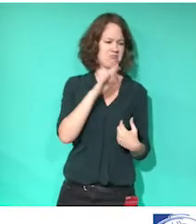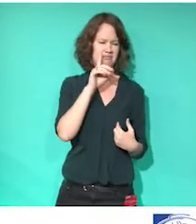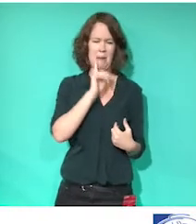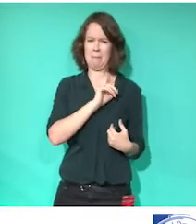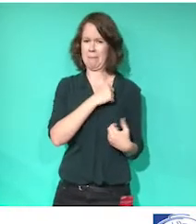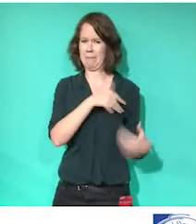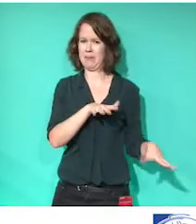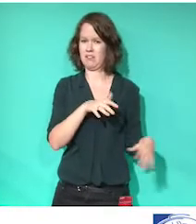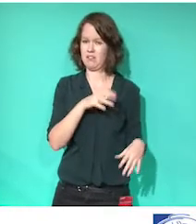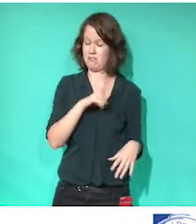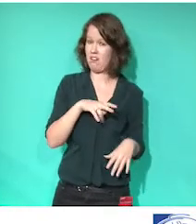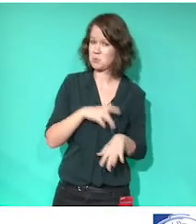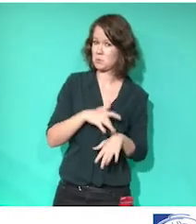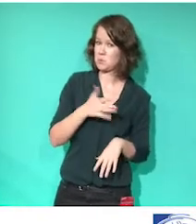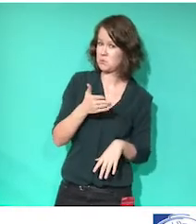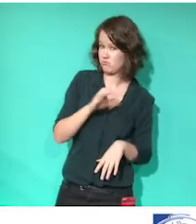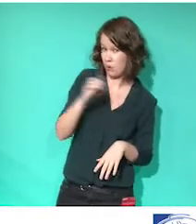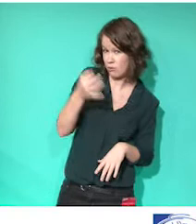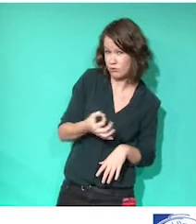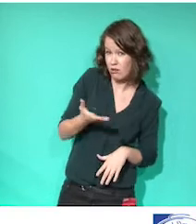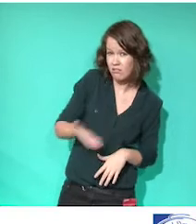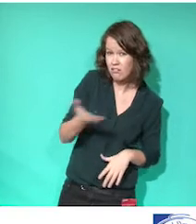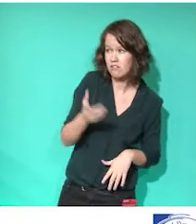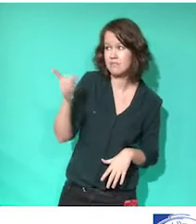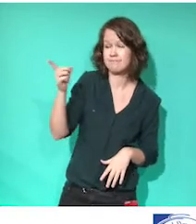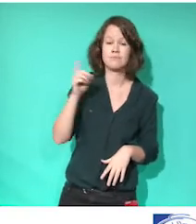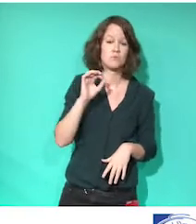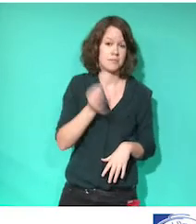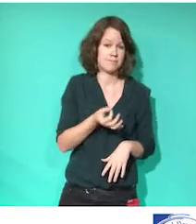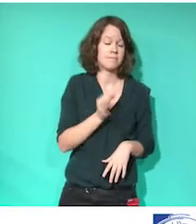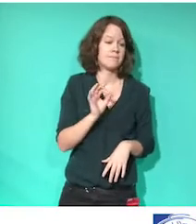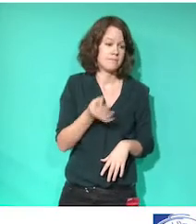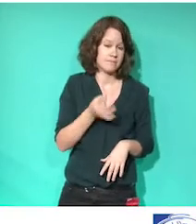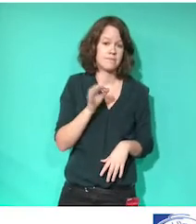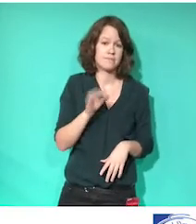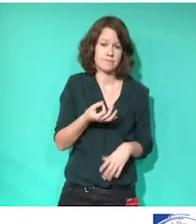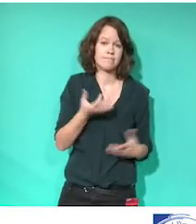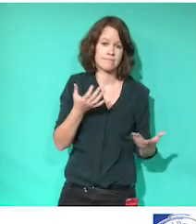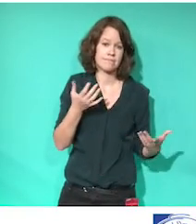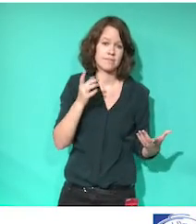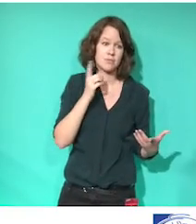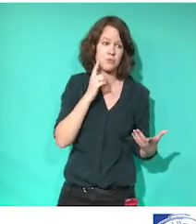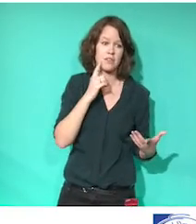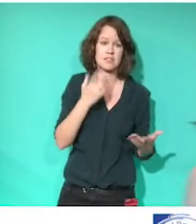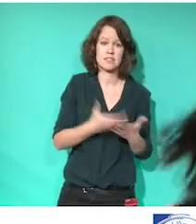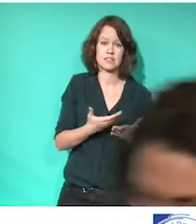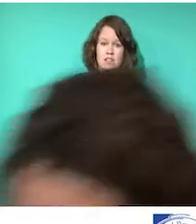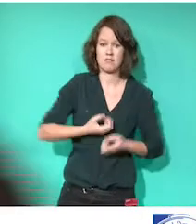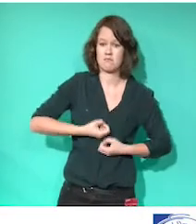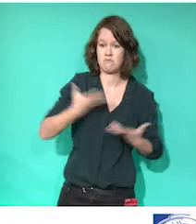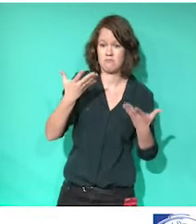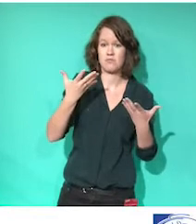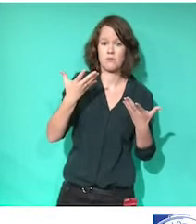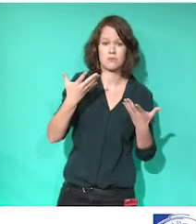fille. 100% crois, oui, des femmes, on peut le dire. Parce que en fait, c'est l'importance des mots, parce qu'il faut arriver